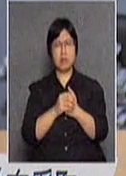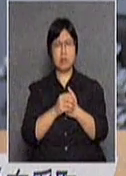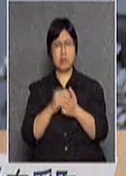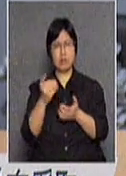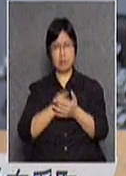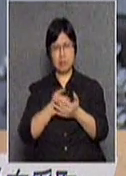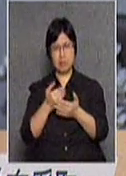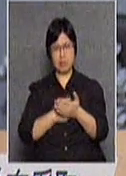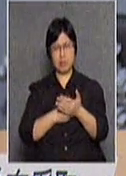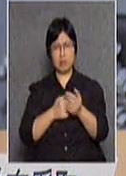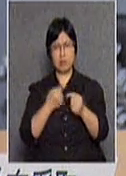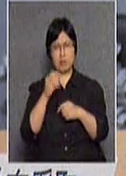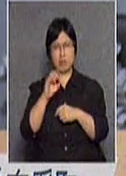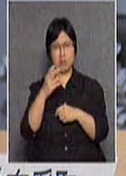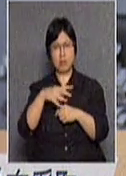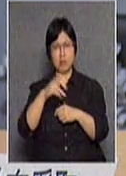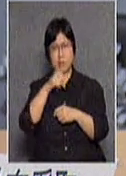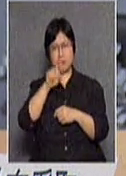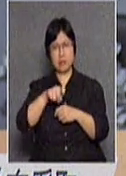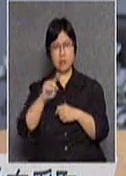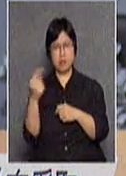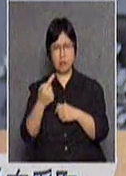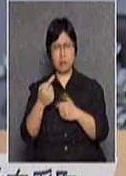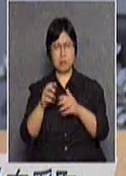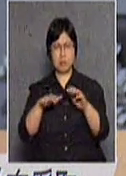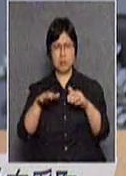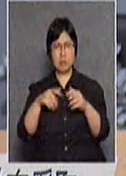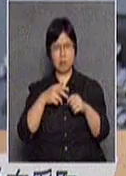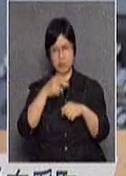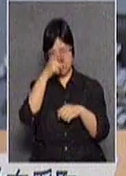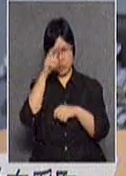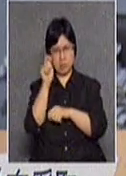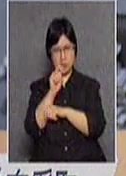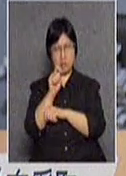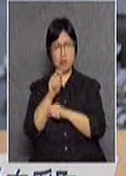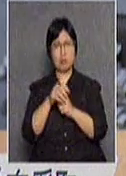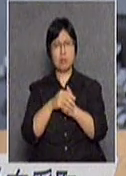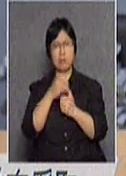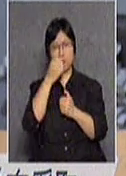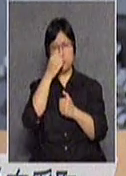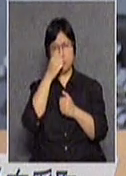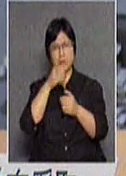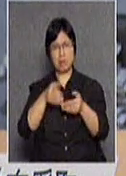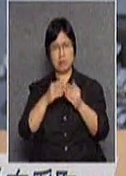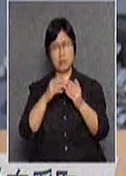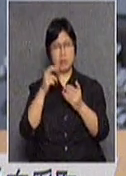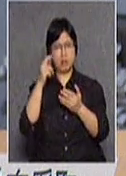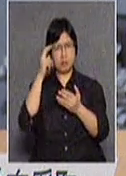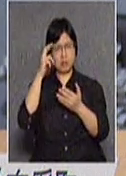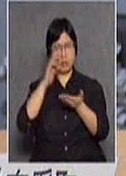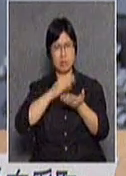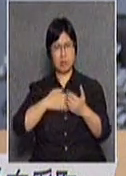減1,900,000元，大約相當於社會福利署就香港設立精神健康綜合